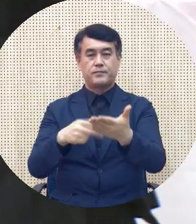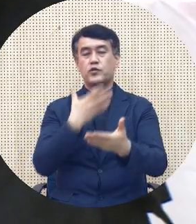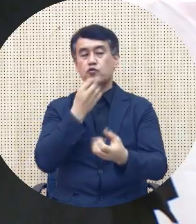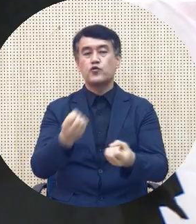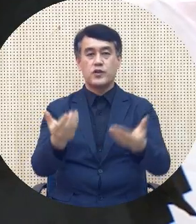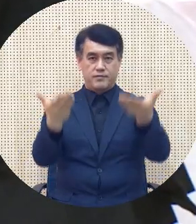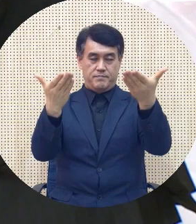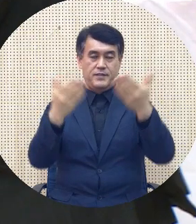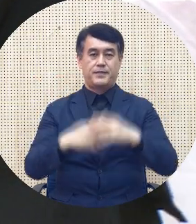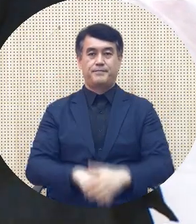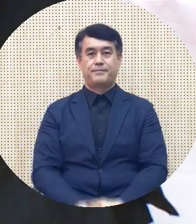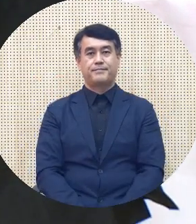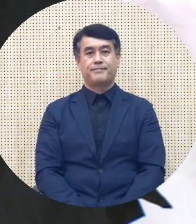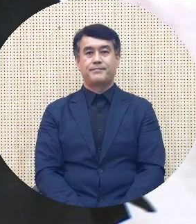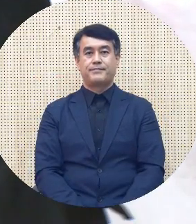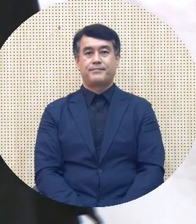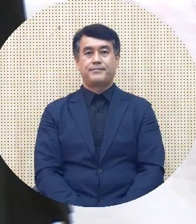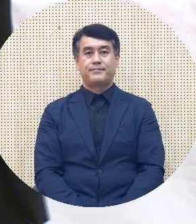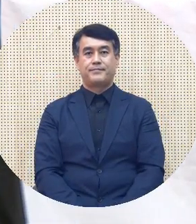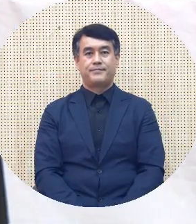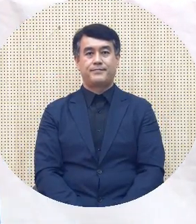축하드립니다.